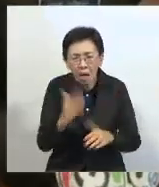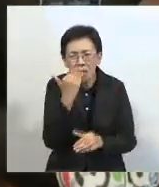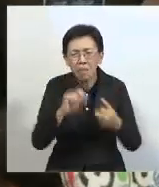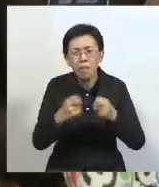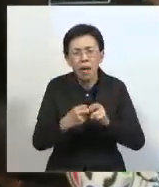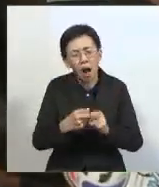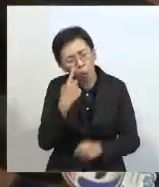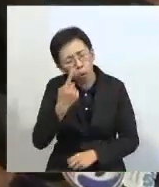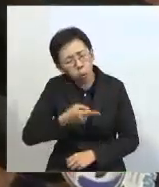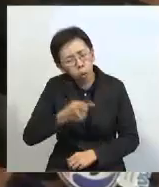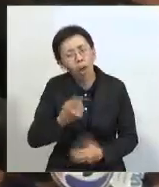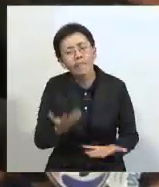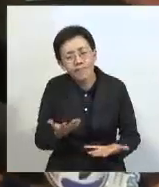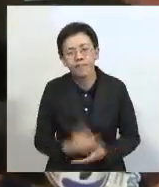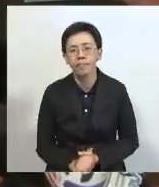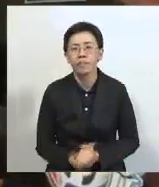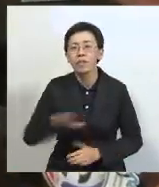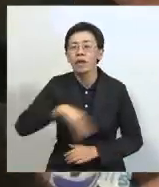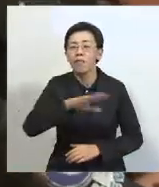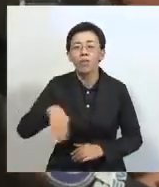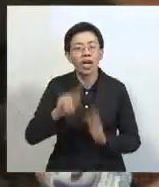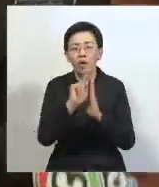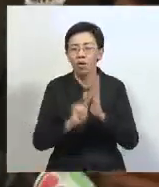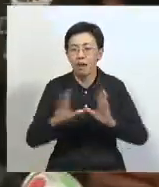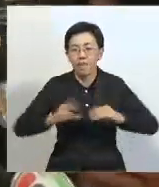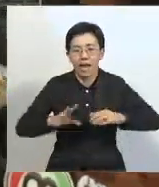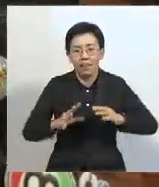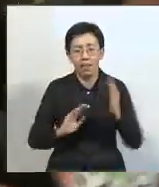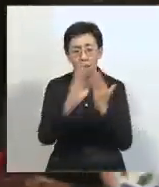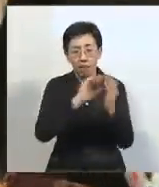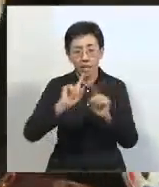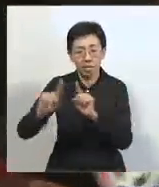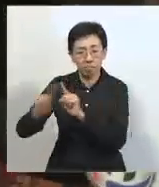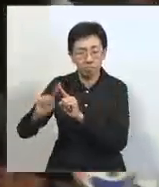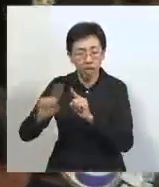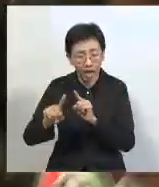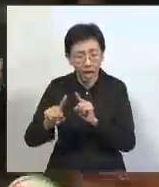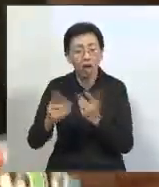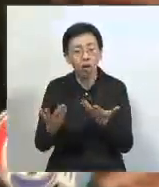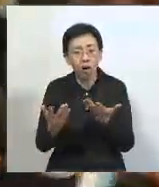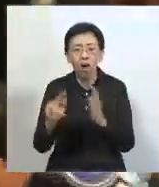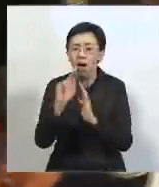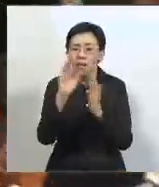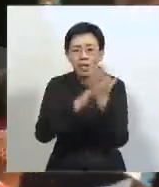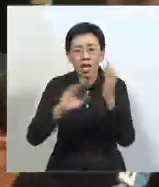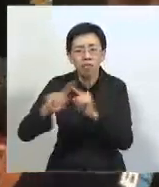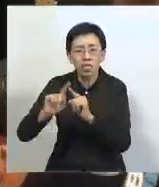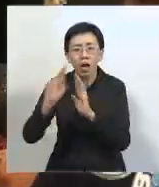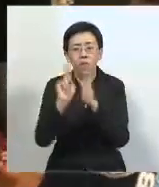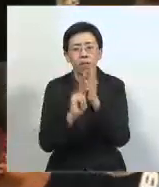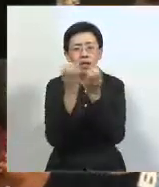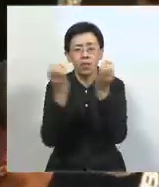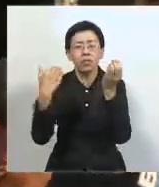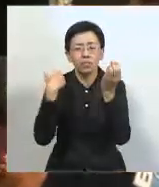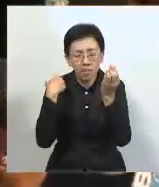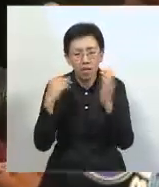างนี้อยู่นะครับเพราะว่าเราไม่ยอมรับในเรื่องของกฎหมายทุกประเทศนั้นไม่ว่าประเทศมหาอำนาจอะไรล้วนแล้วแต่มีรัฐธรรมนูญแล้วก็